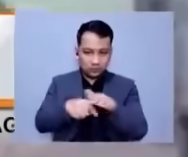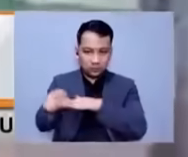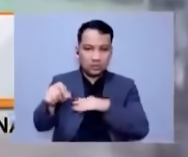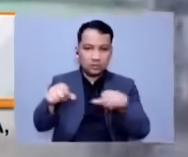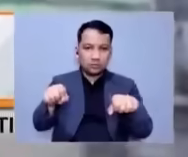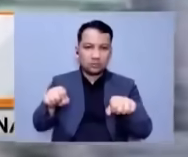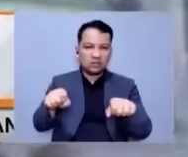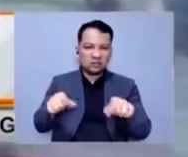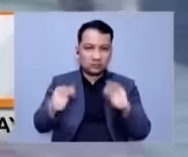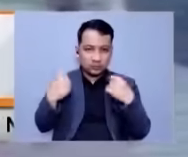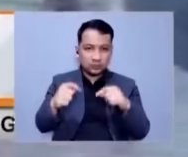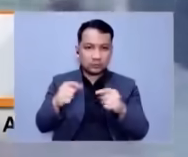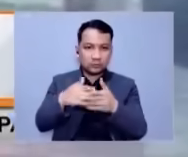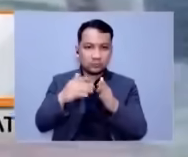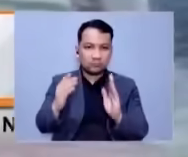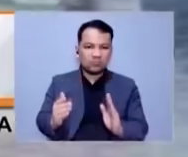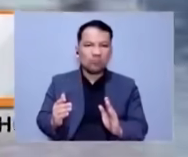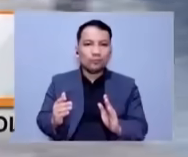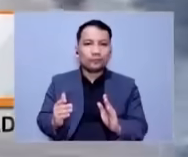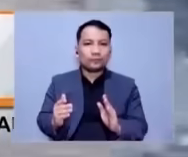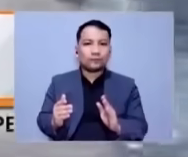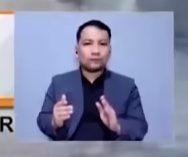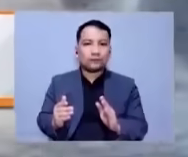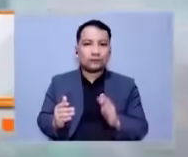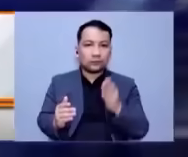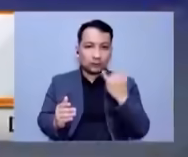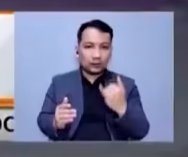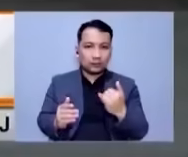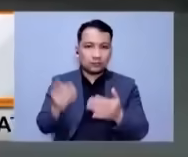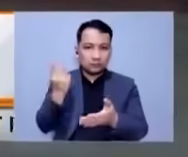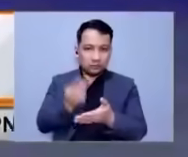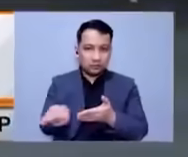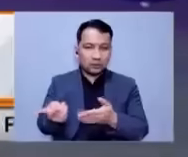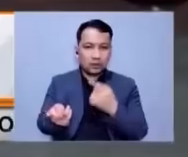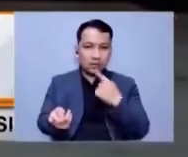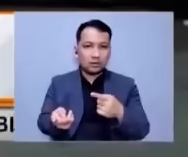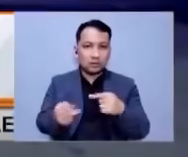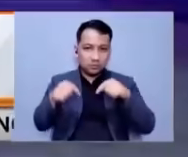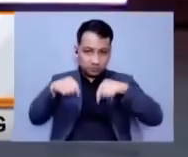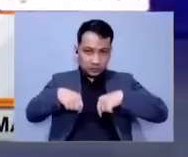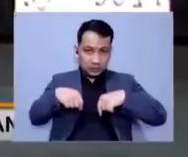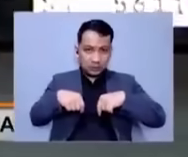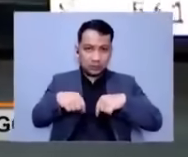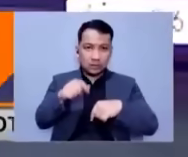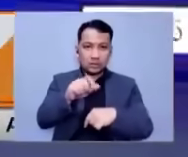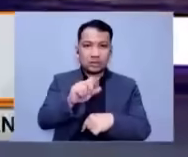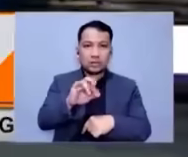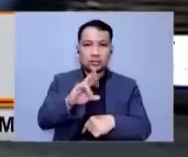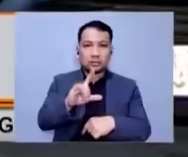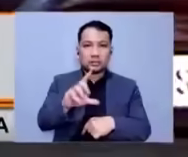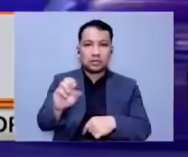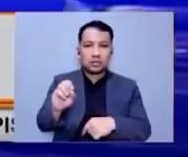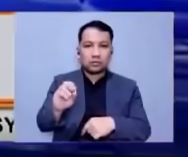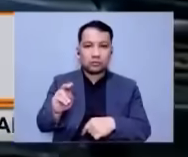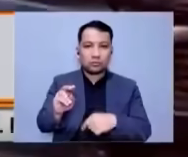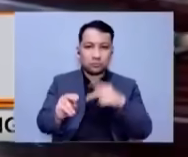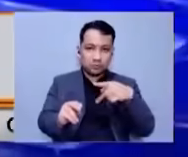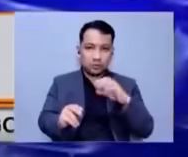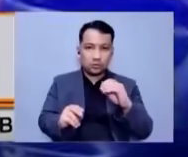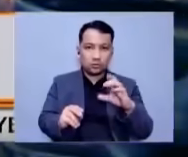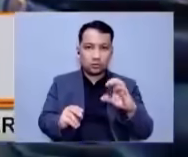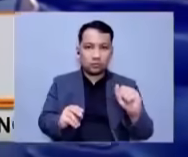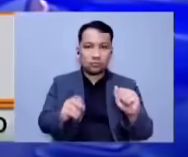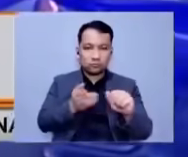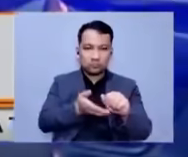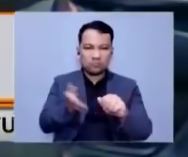Sinubukan pa ng estudyante na habulin ng mga snatcher pero bigusa. Mula sa bahaging ito ng Arellano Pio Campo, tumakbo ng ilang metro ang biktima pero